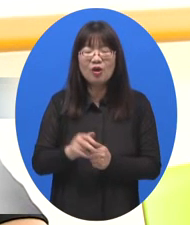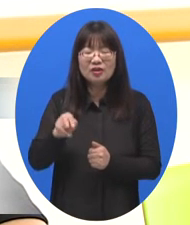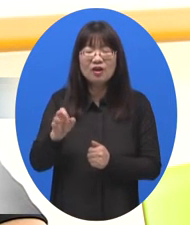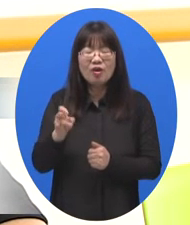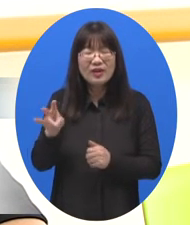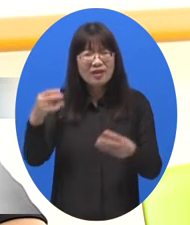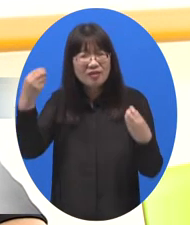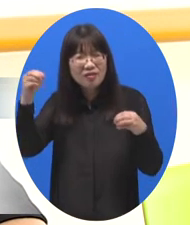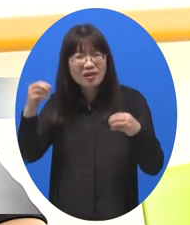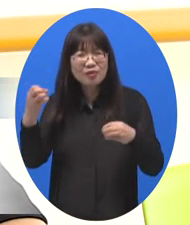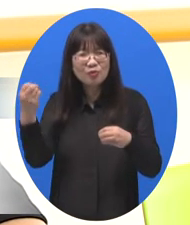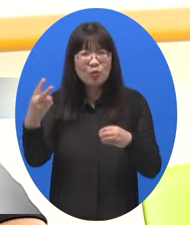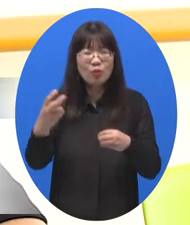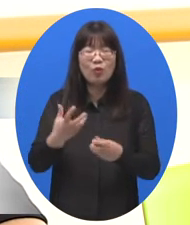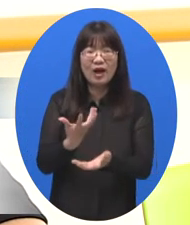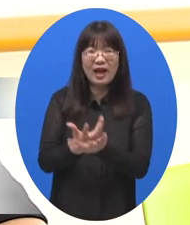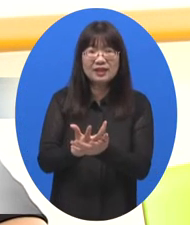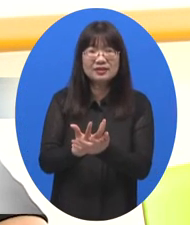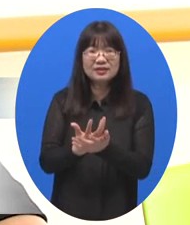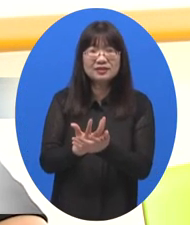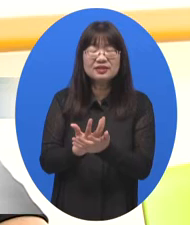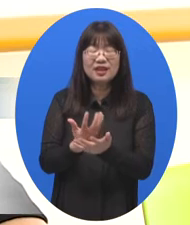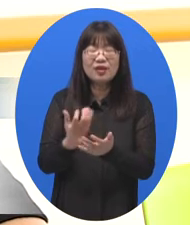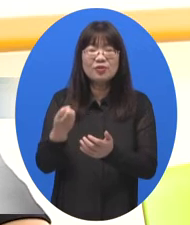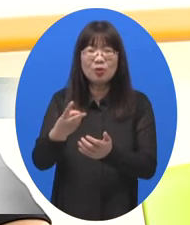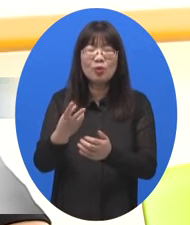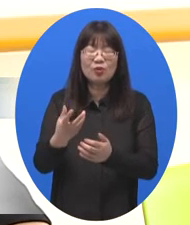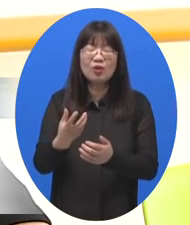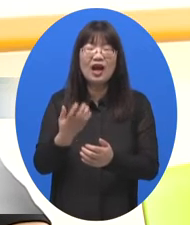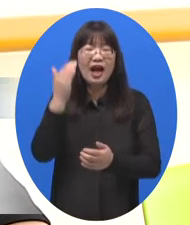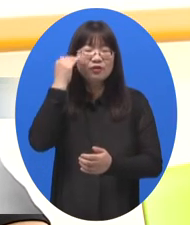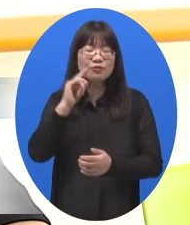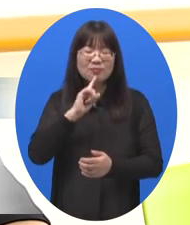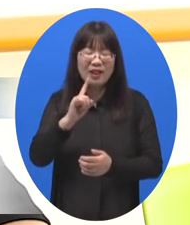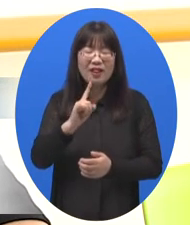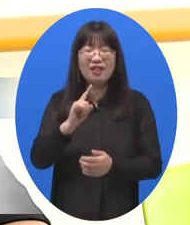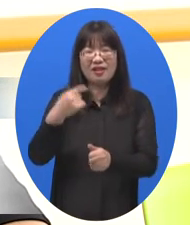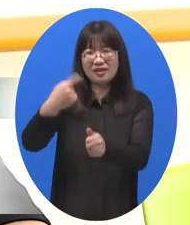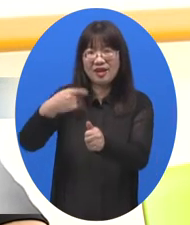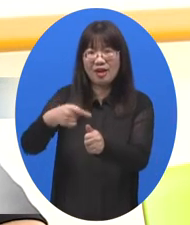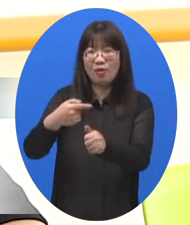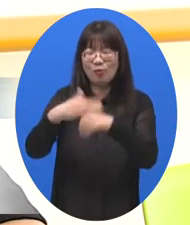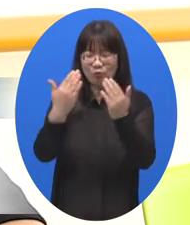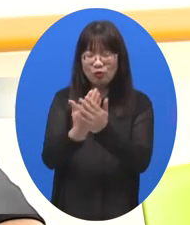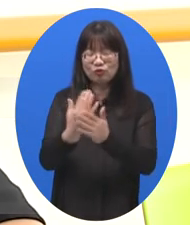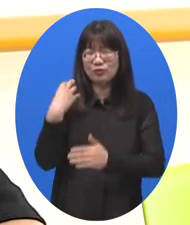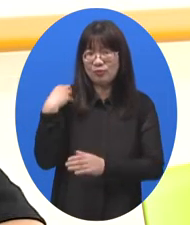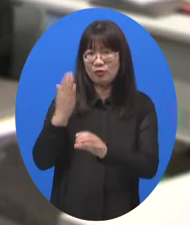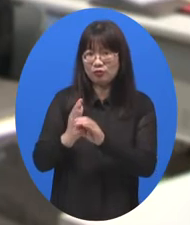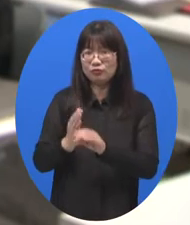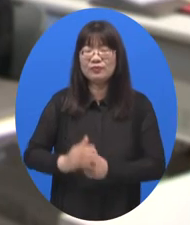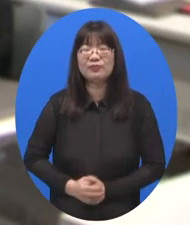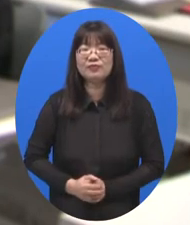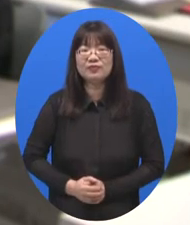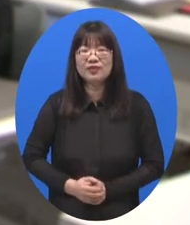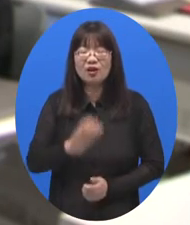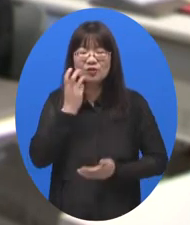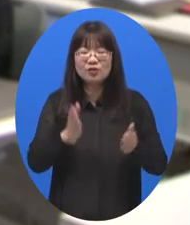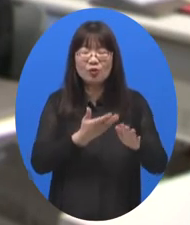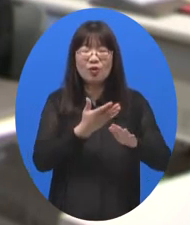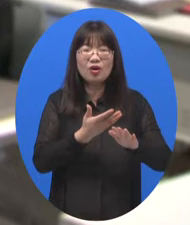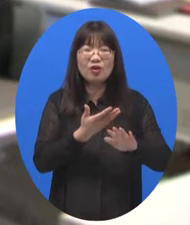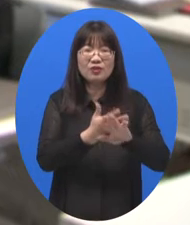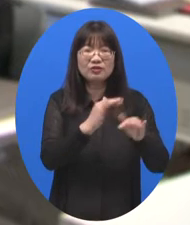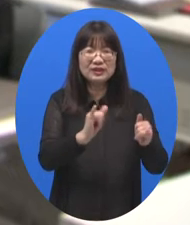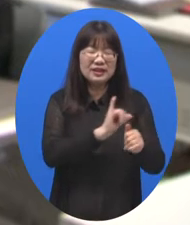그리고 지금 한 자까지 그리고 이듬해 도 위해 난 한국어 까지 저희가 좀 해보니 하고 있어요 경기도 외국인